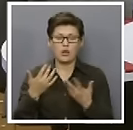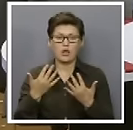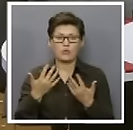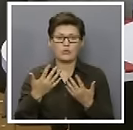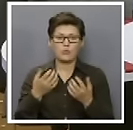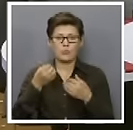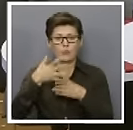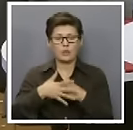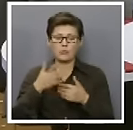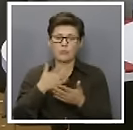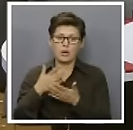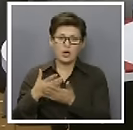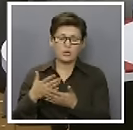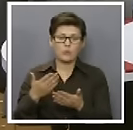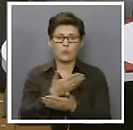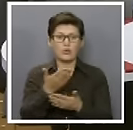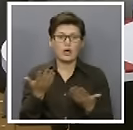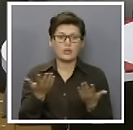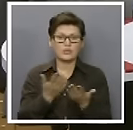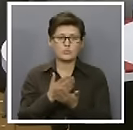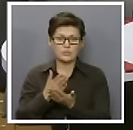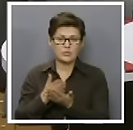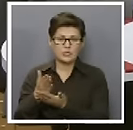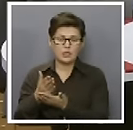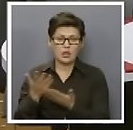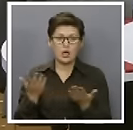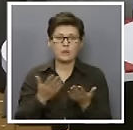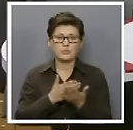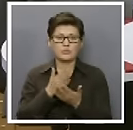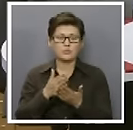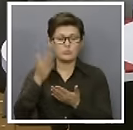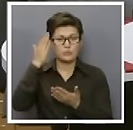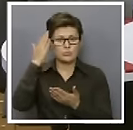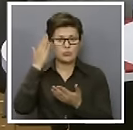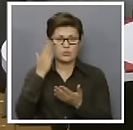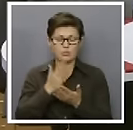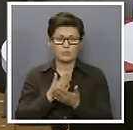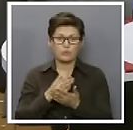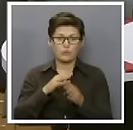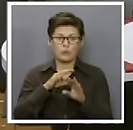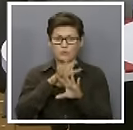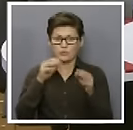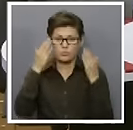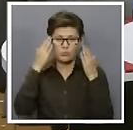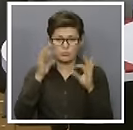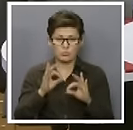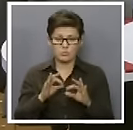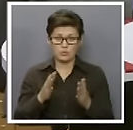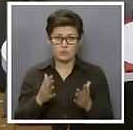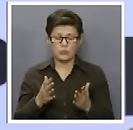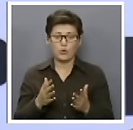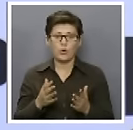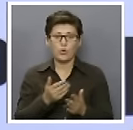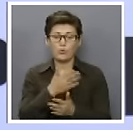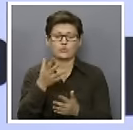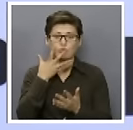қандай-қандай орталықтар бар, және олар қандай қызметтер беріп жатыр, қандай қызметтің түрлерін беріп жатыр. Осыны да білмейді ғой. Яғни